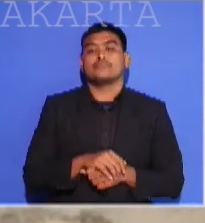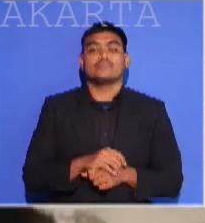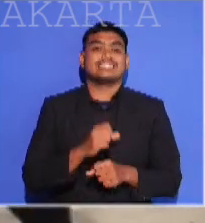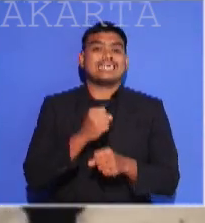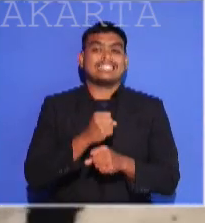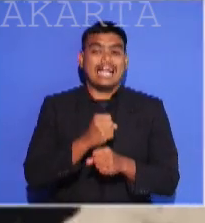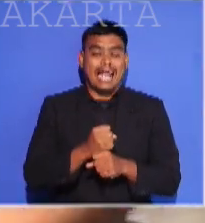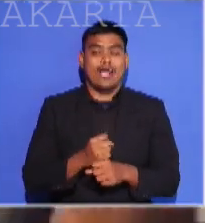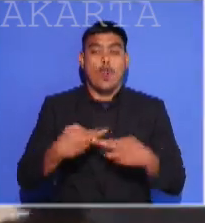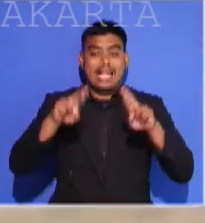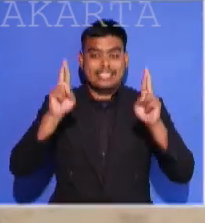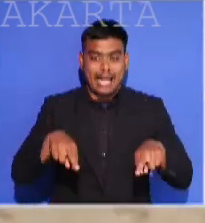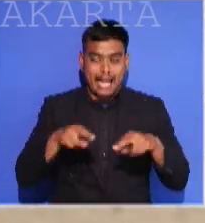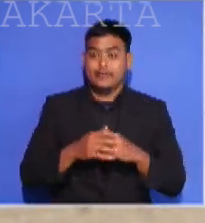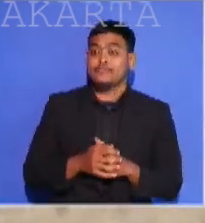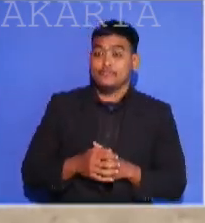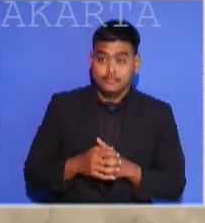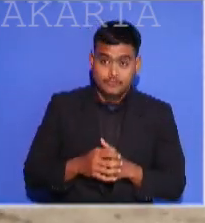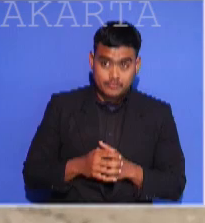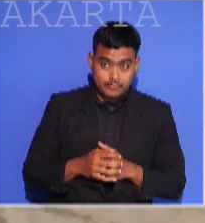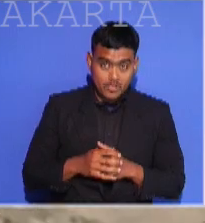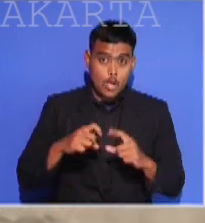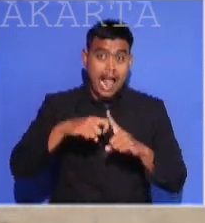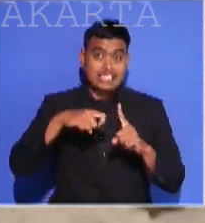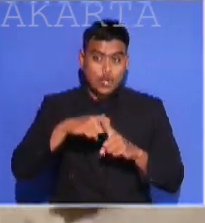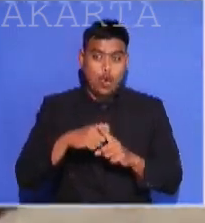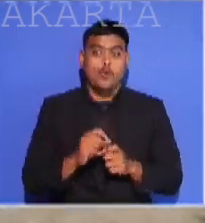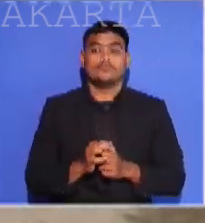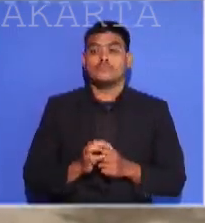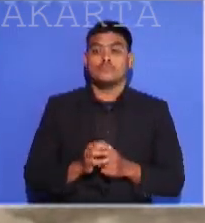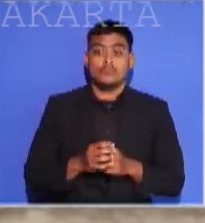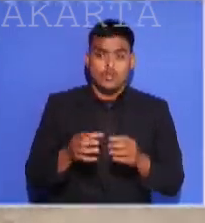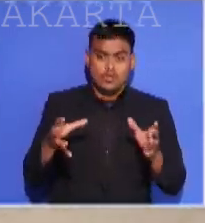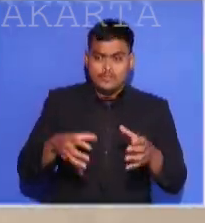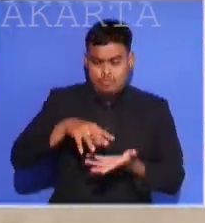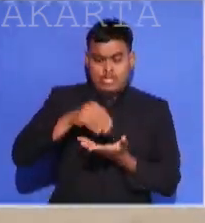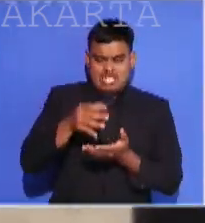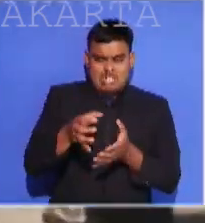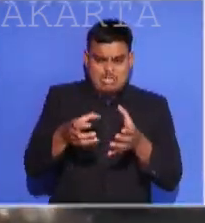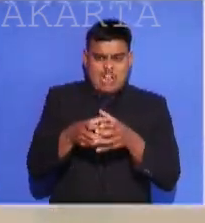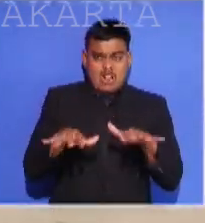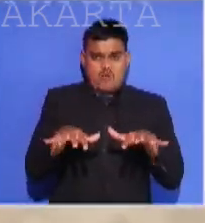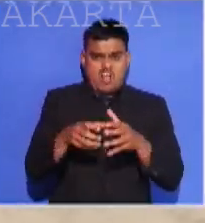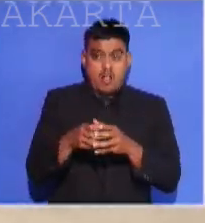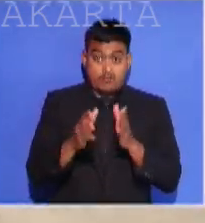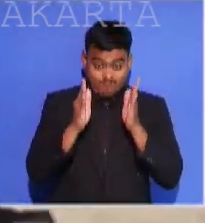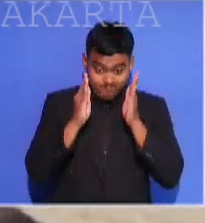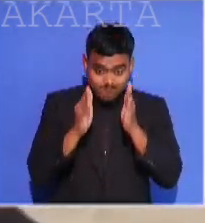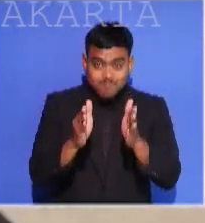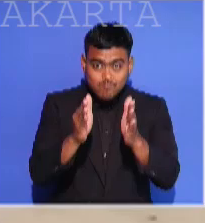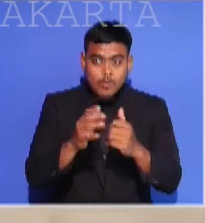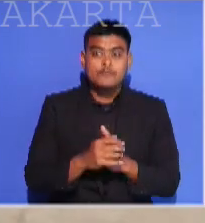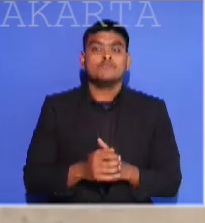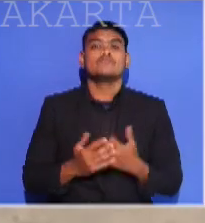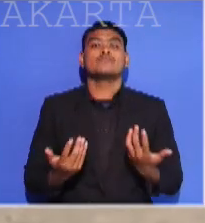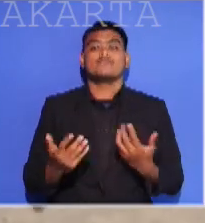opak dan Oyo untuk tahun depan bpbddiy mulai melakukan penerapan resiko bencana ke tempat publik yang memiliki